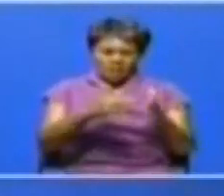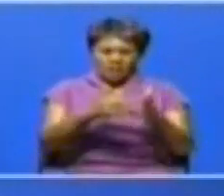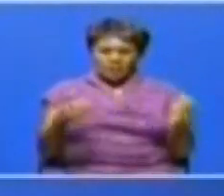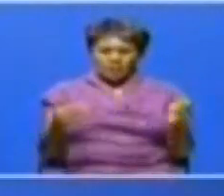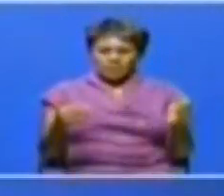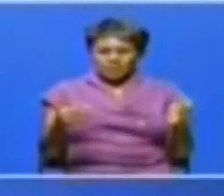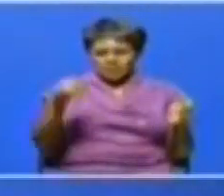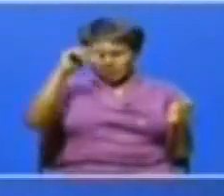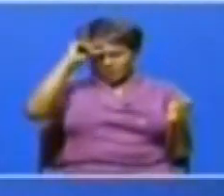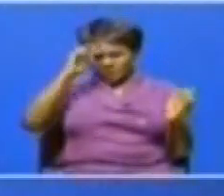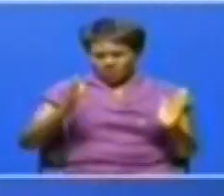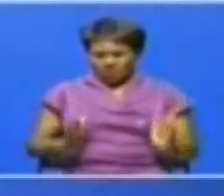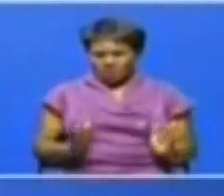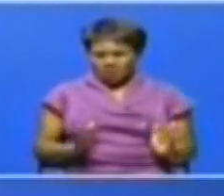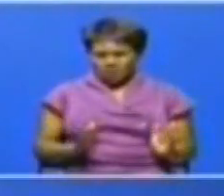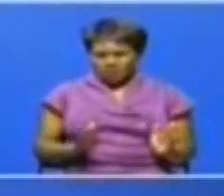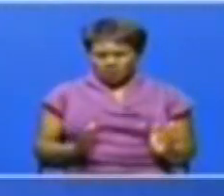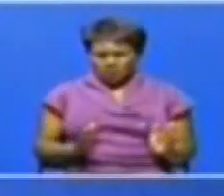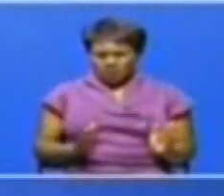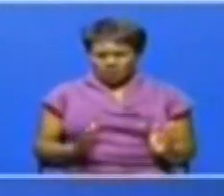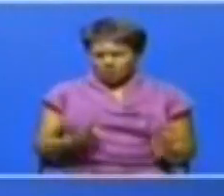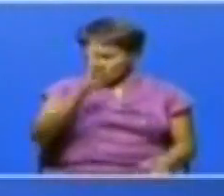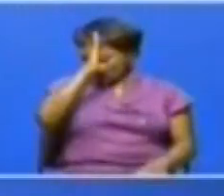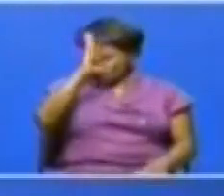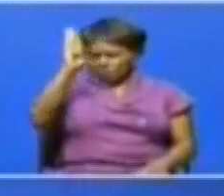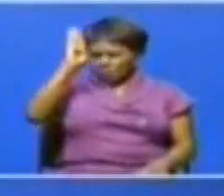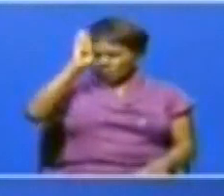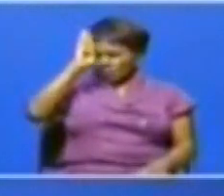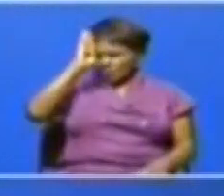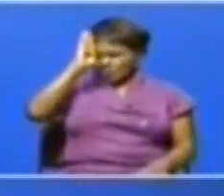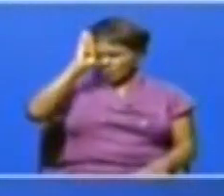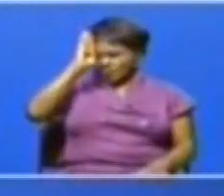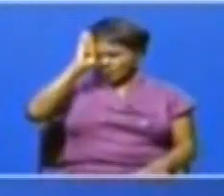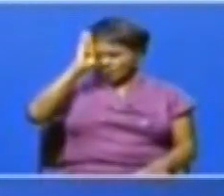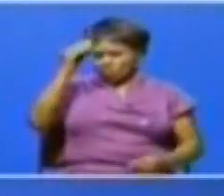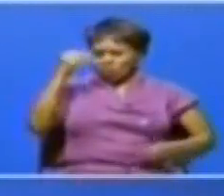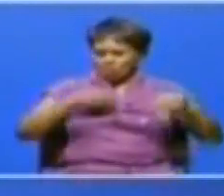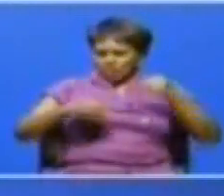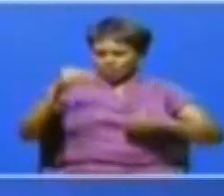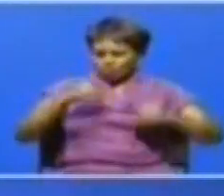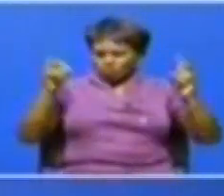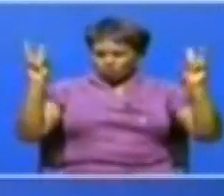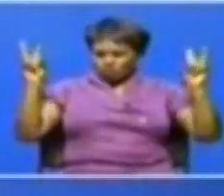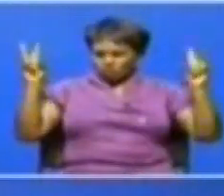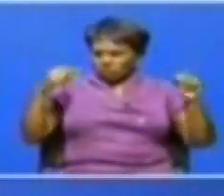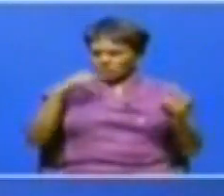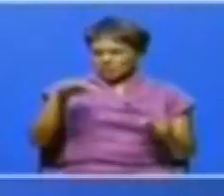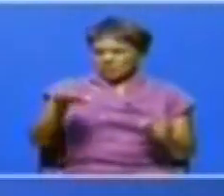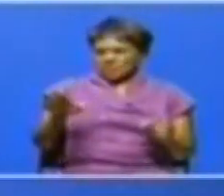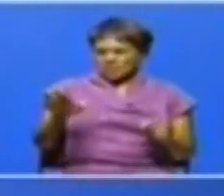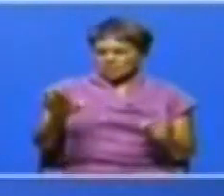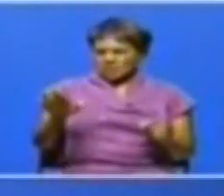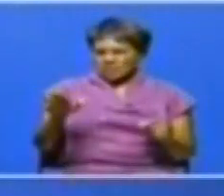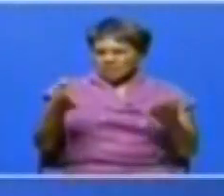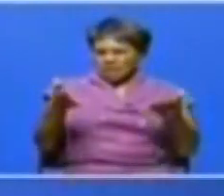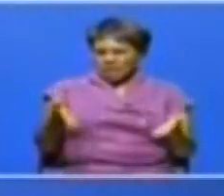ya gavana alipokuwa gavana wa kaunti ya Bungoma, kwamba kuna masuala ya ufisadi na mambo kama haya, lakini ikasemekana kwamba hiyo haija